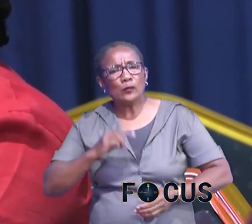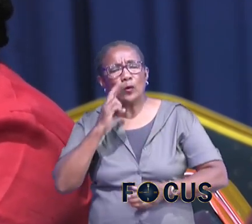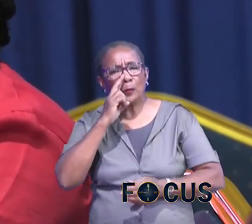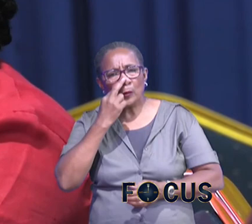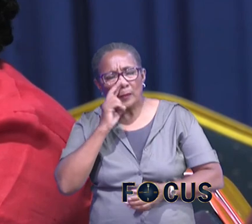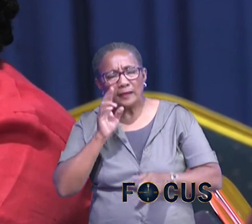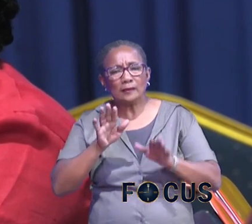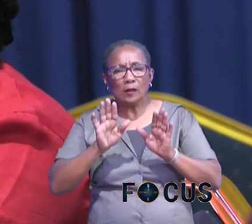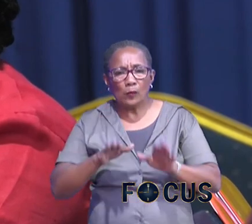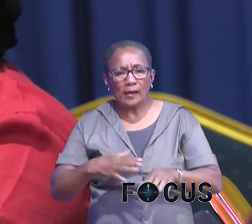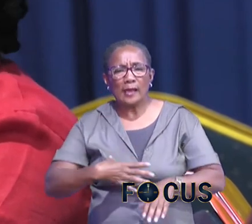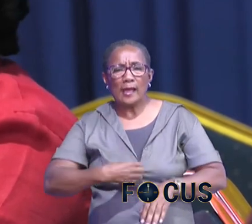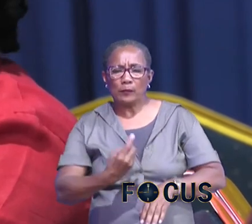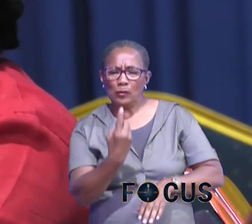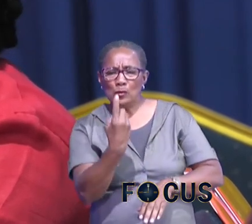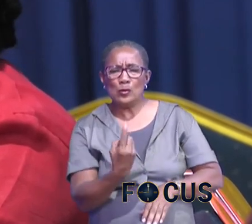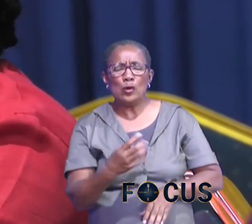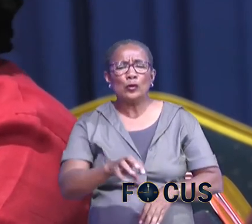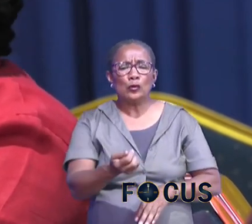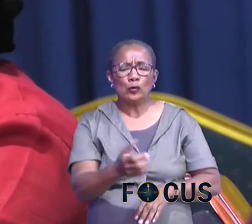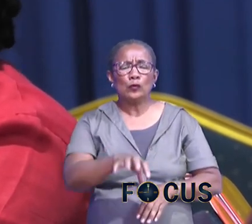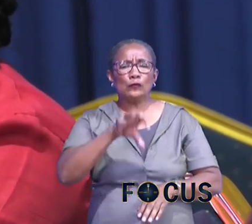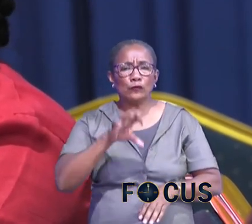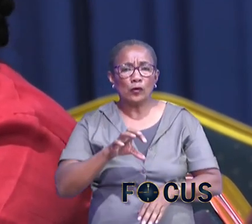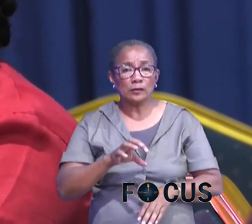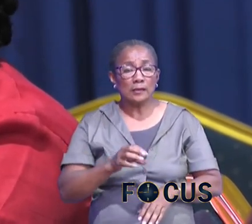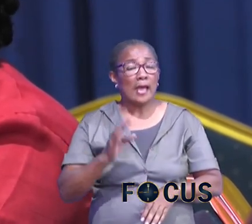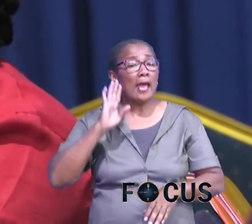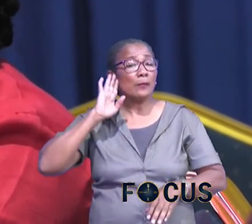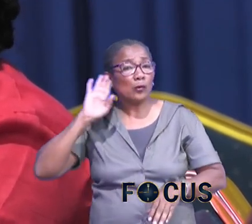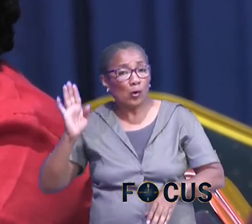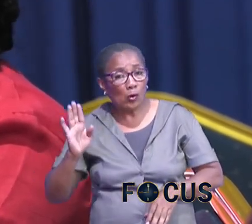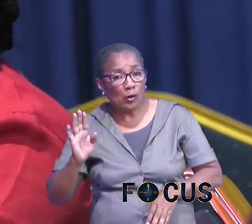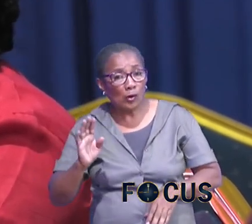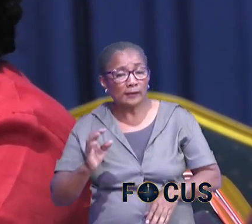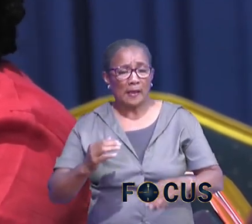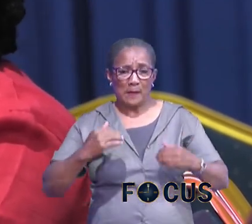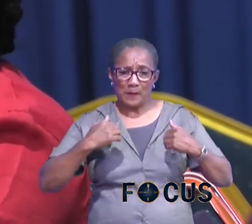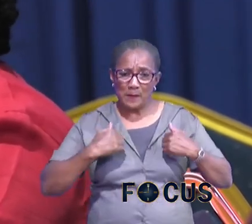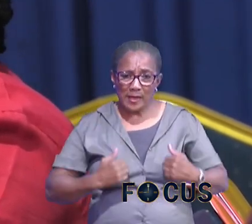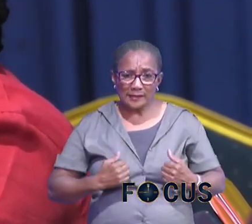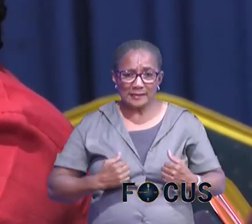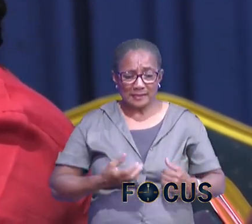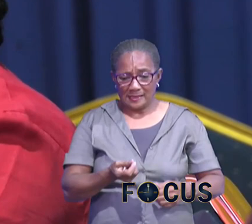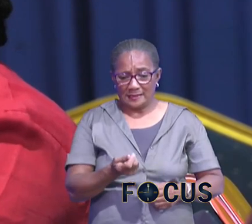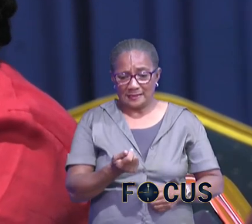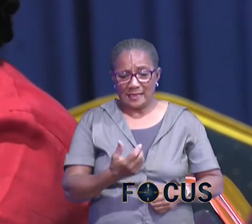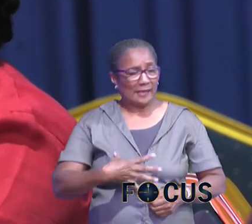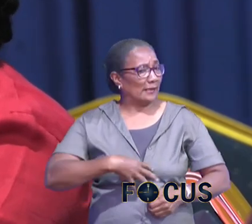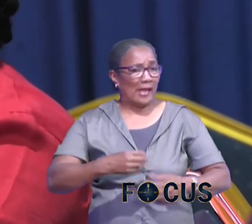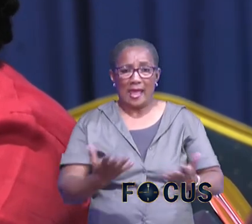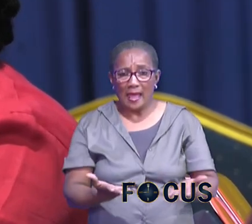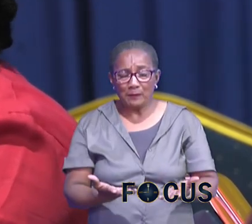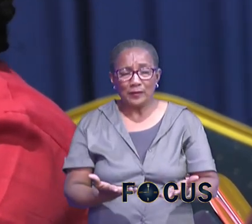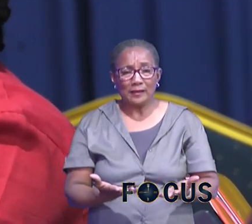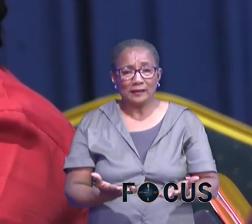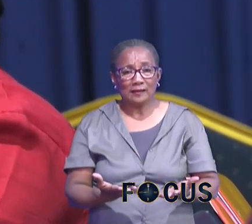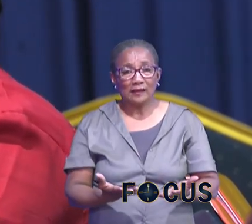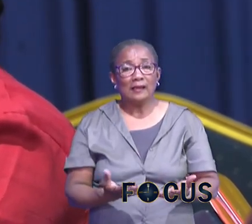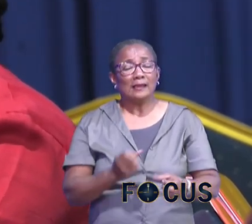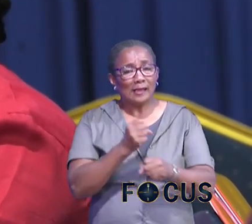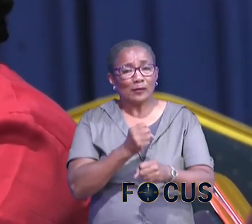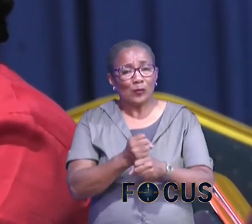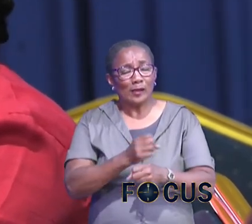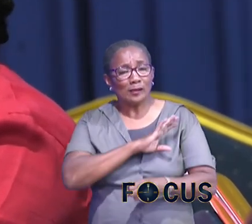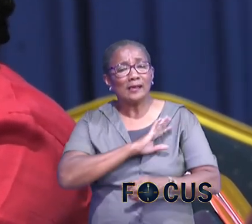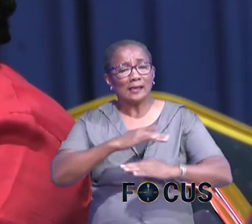O abwa nood van snow. O jere zo net dat we zit want to sani jiden smasa. We hebben hard nodig. Dat werken we